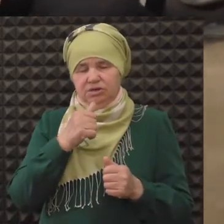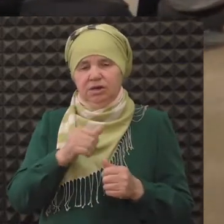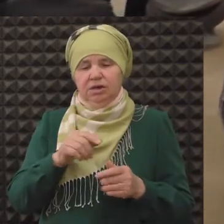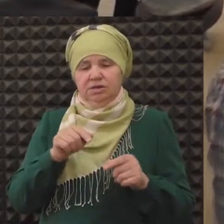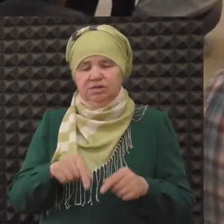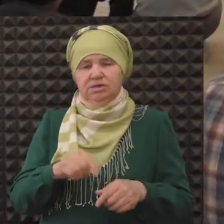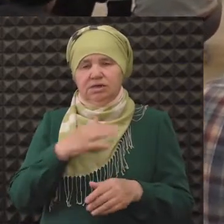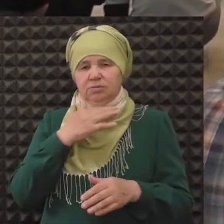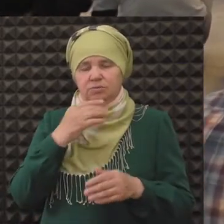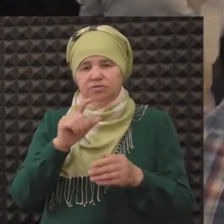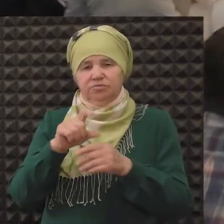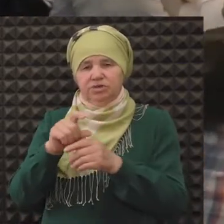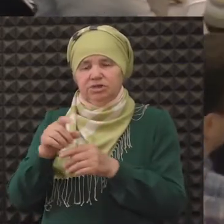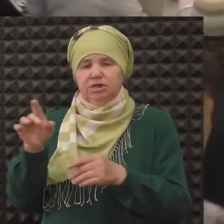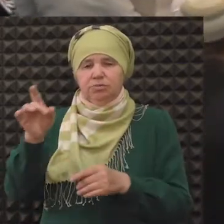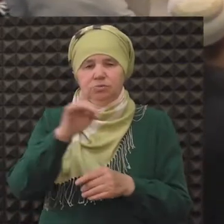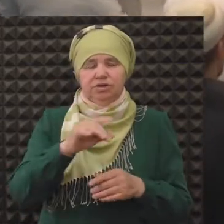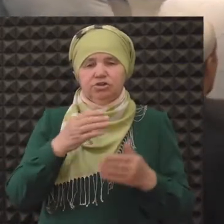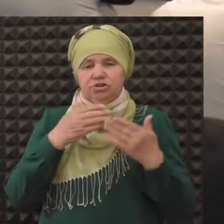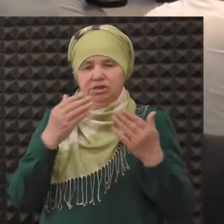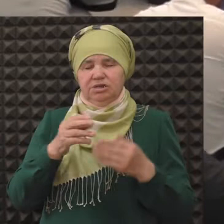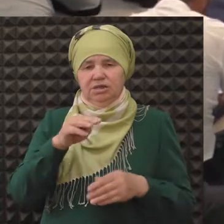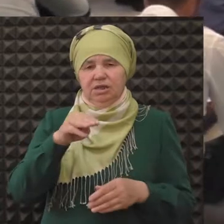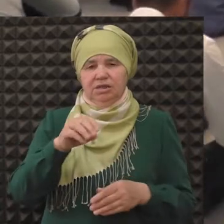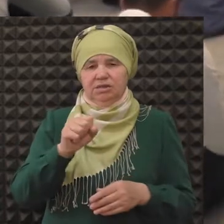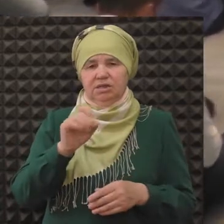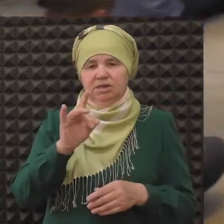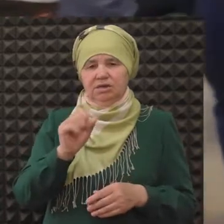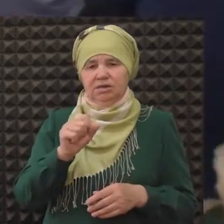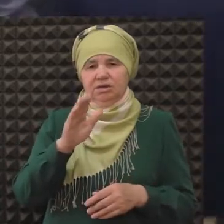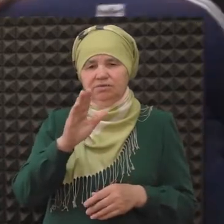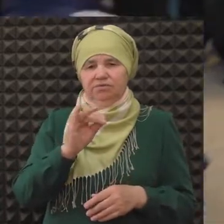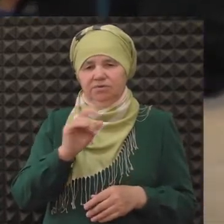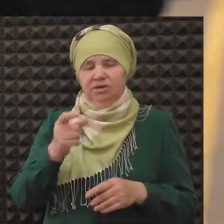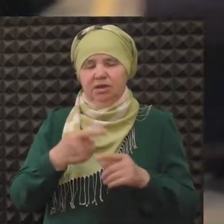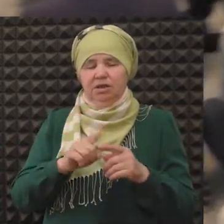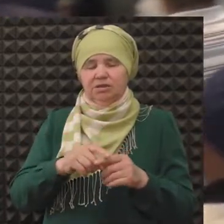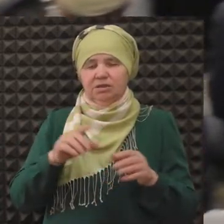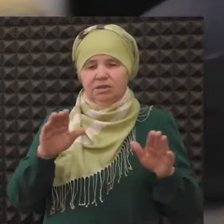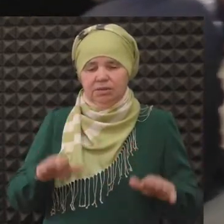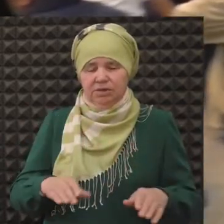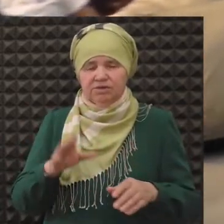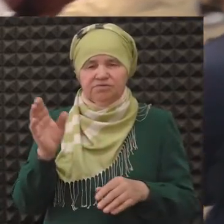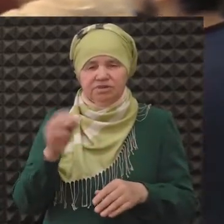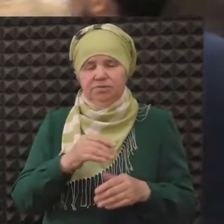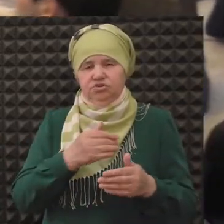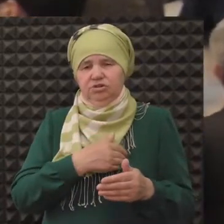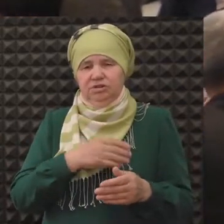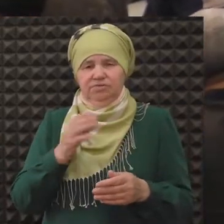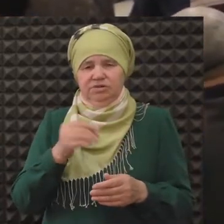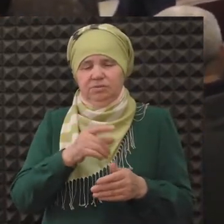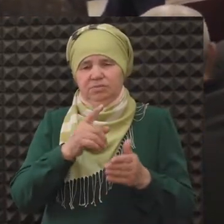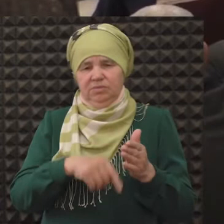Ердам, как и во многих мечетях республики, читается таравих намаз. Это намаз, который желательно совершать всем мусульманам. Он